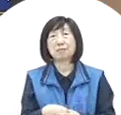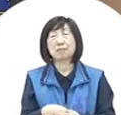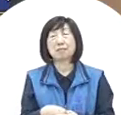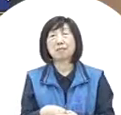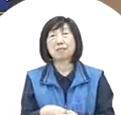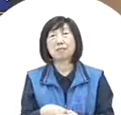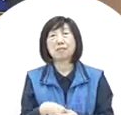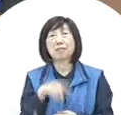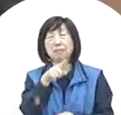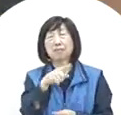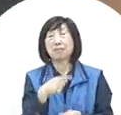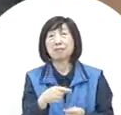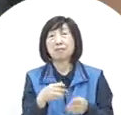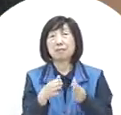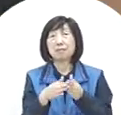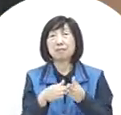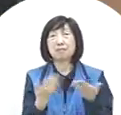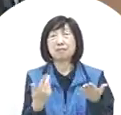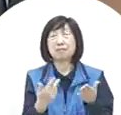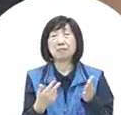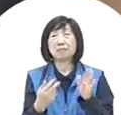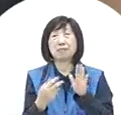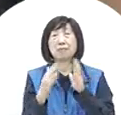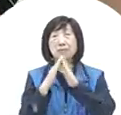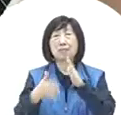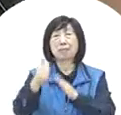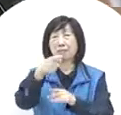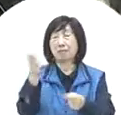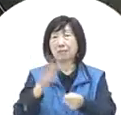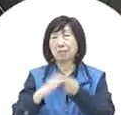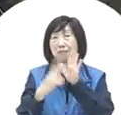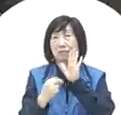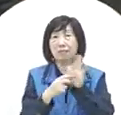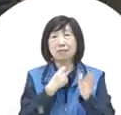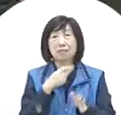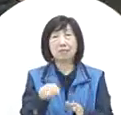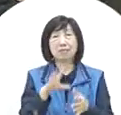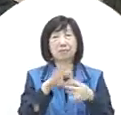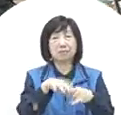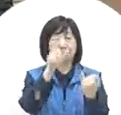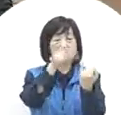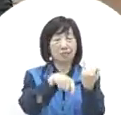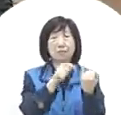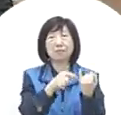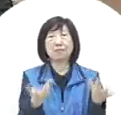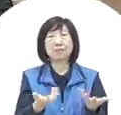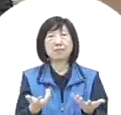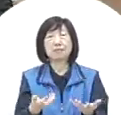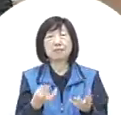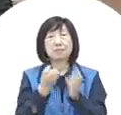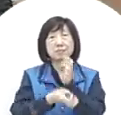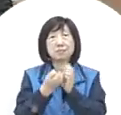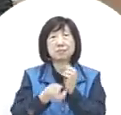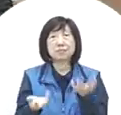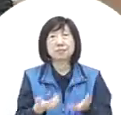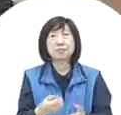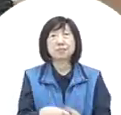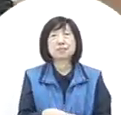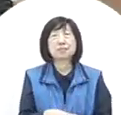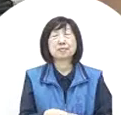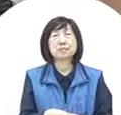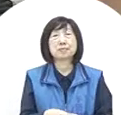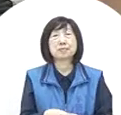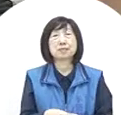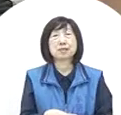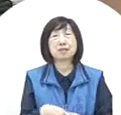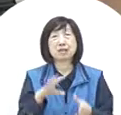长你要不要讲一下？ 这样子哈，因为这个个案从头到尾的详细内容，如果需要我 你市长不知道，这样子不